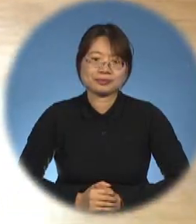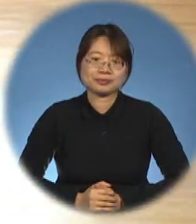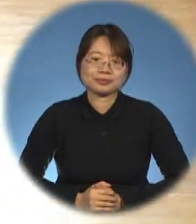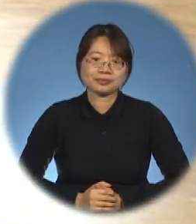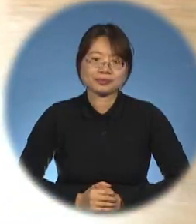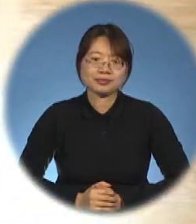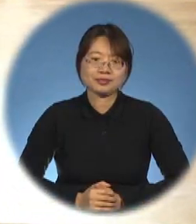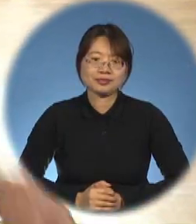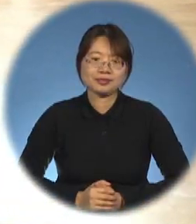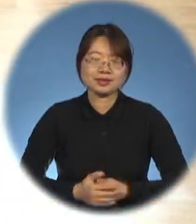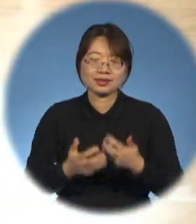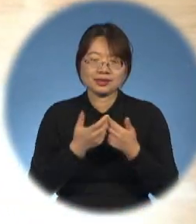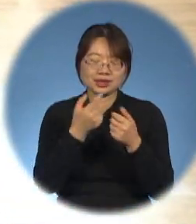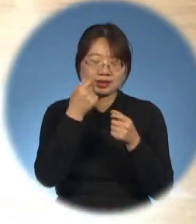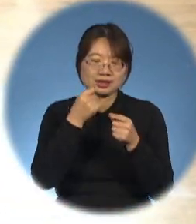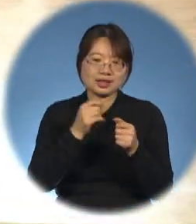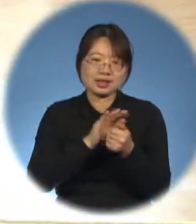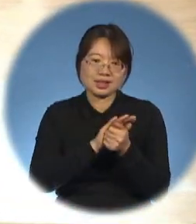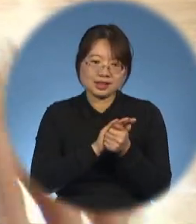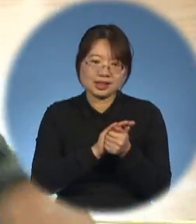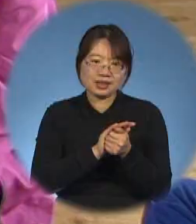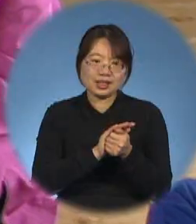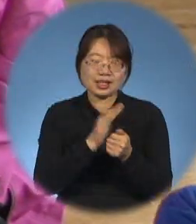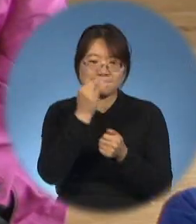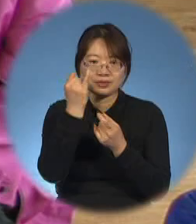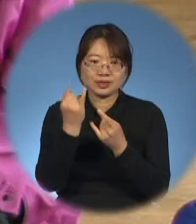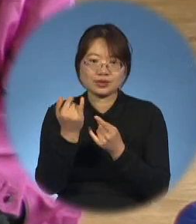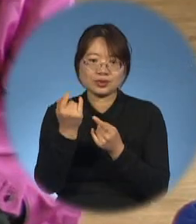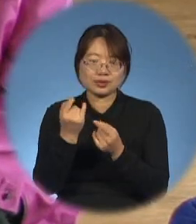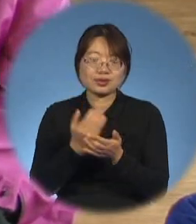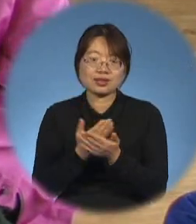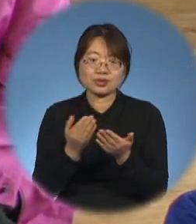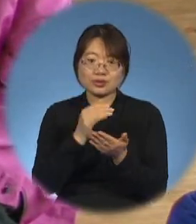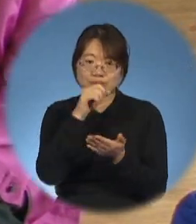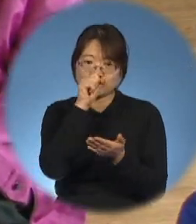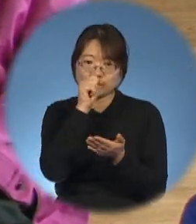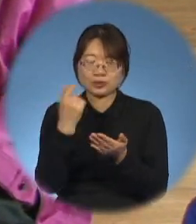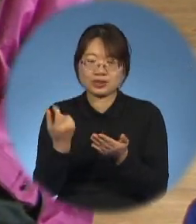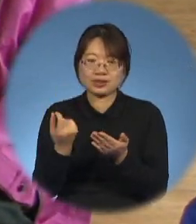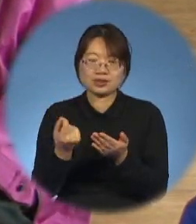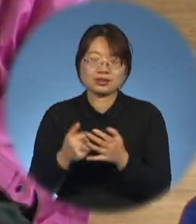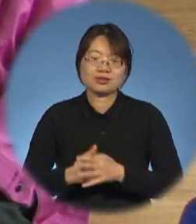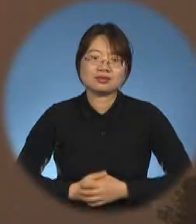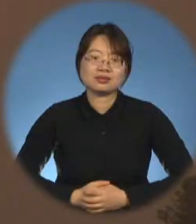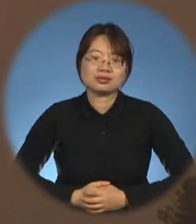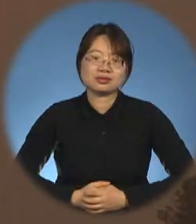으 넘치는 자상 아무의 할머니에게 도 조금만 나눠 주면 좋으련만